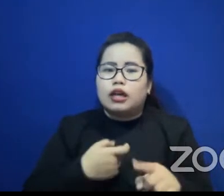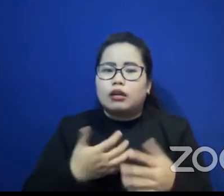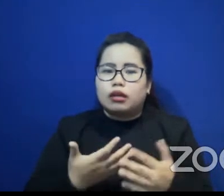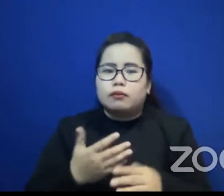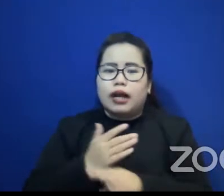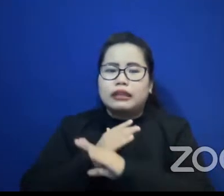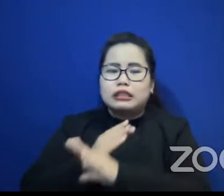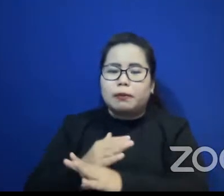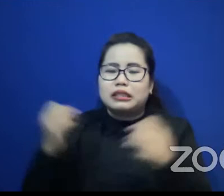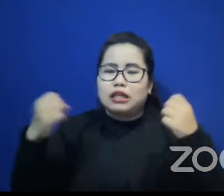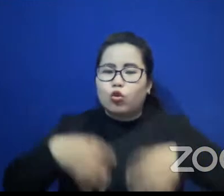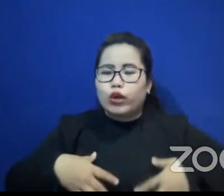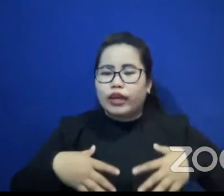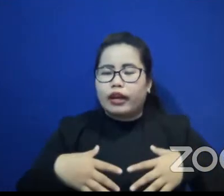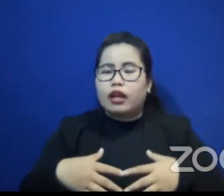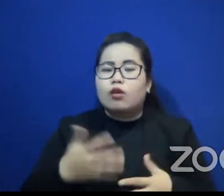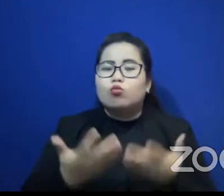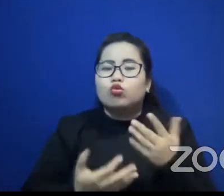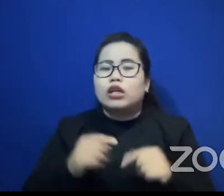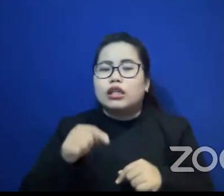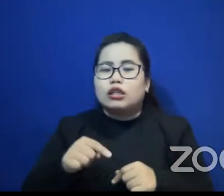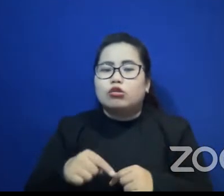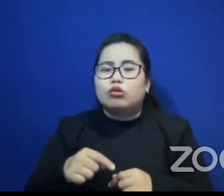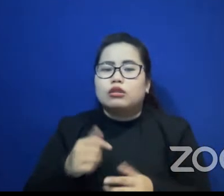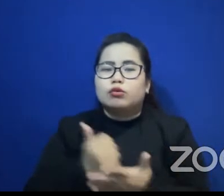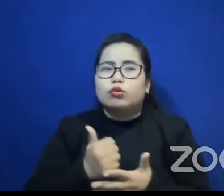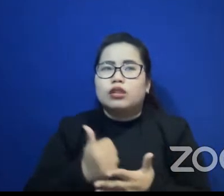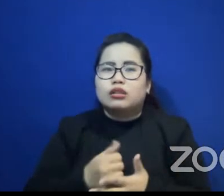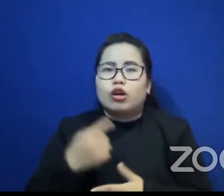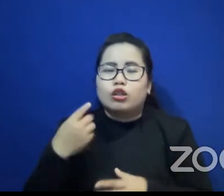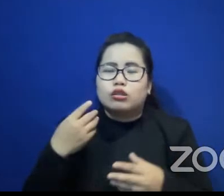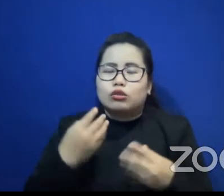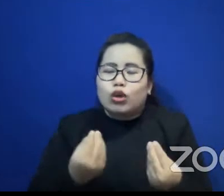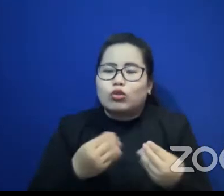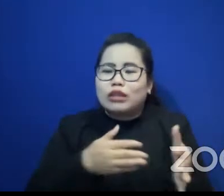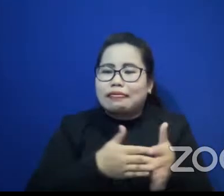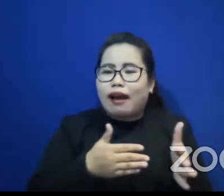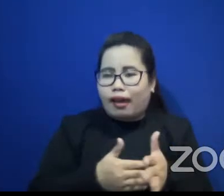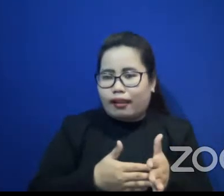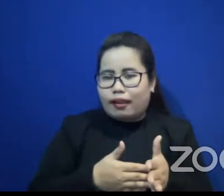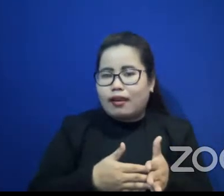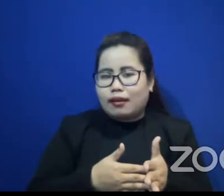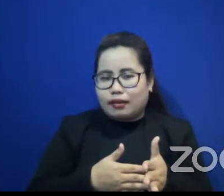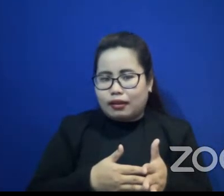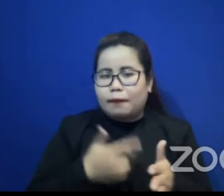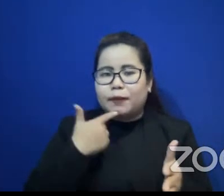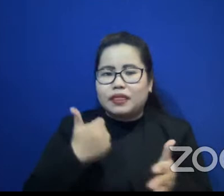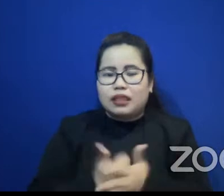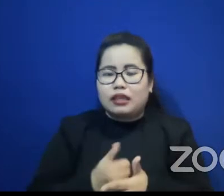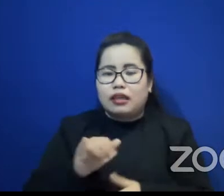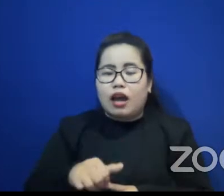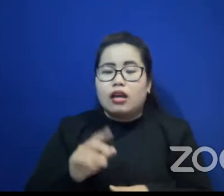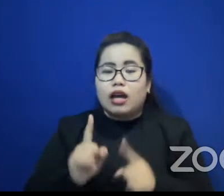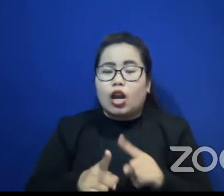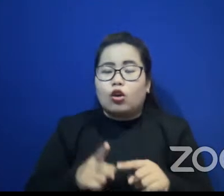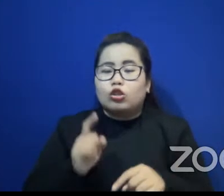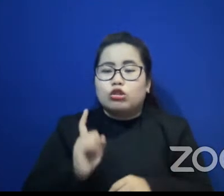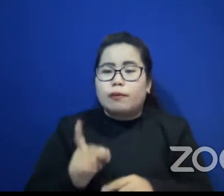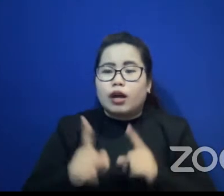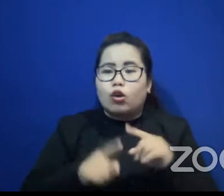adalah Eh pas yang cukup calon Jing menurut saya gitu ya udah makanya mungkin di banyak negarapun